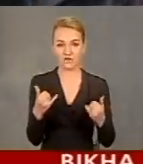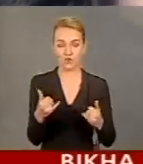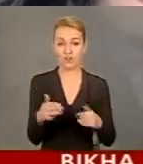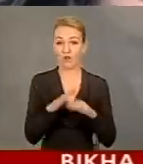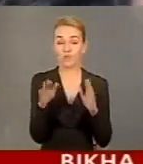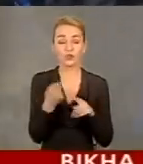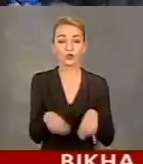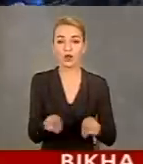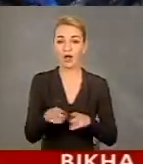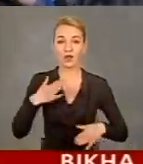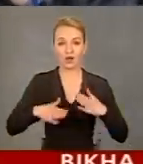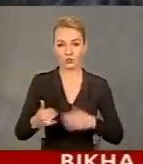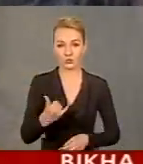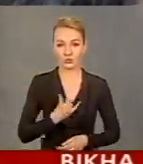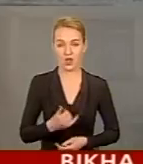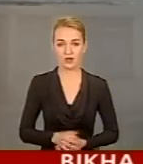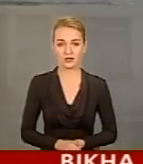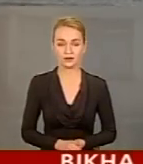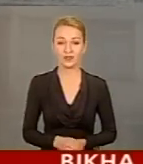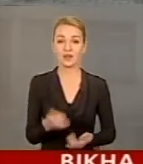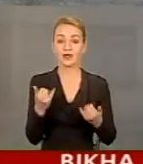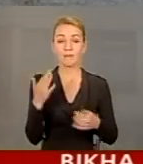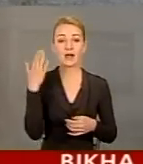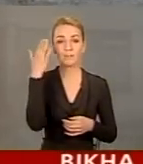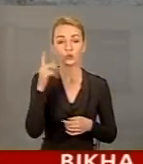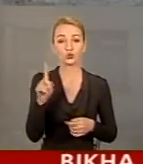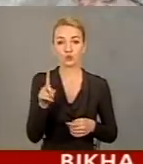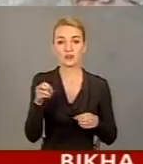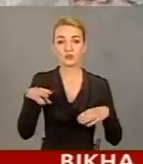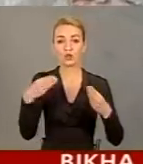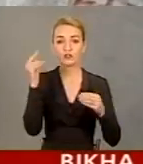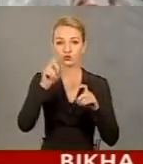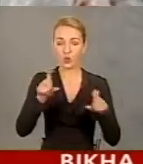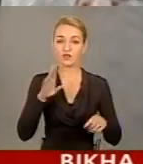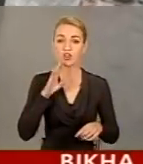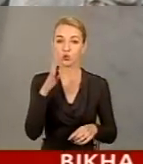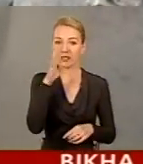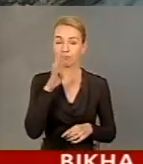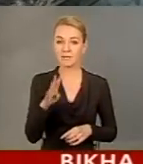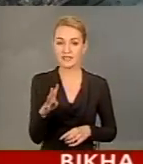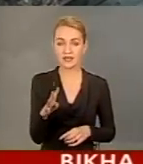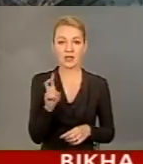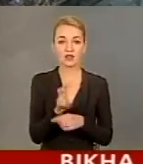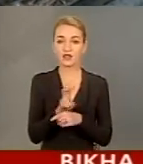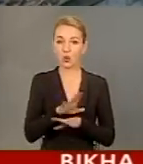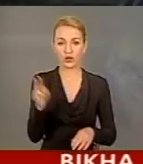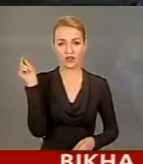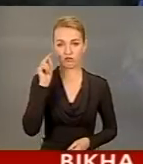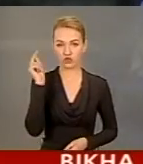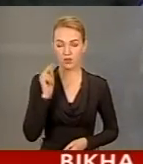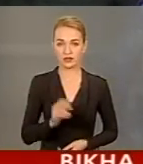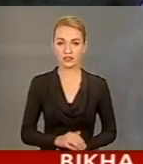щасливі. Це така радість у нас. Тепер мріють, щоб світло дали і в школі. Дівчата вже 4 місяці не ходять